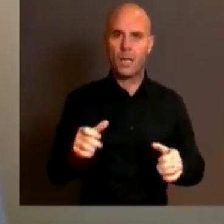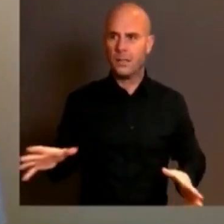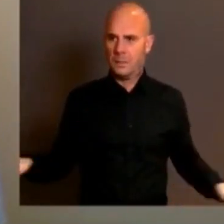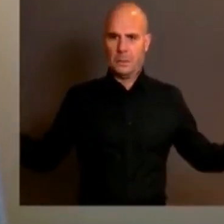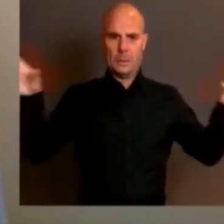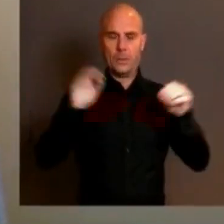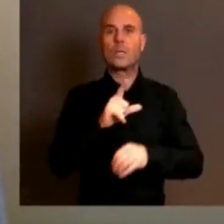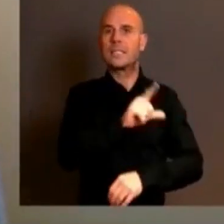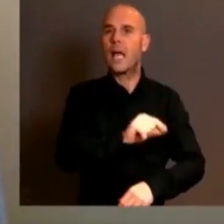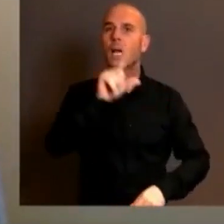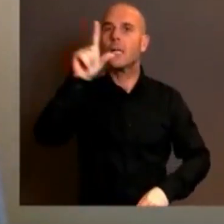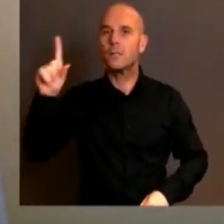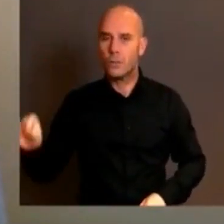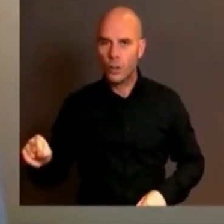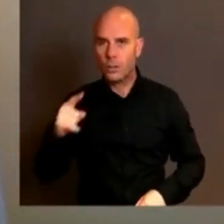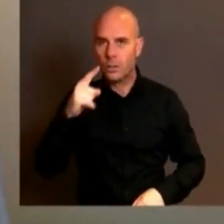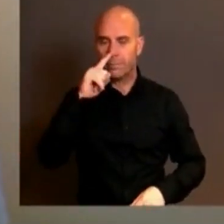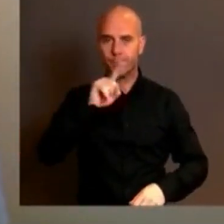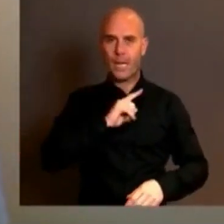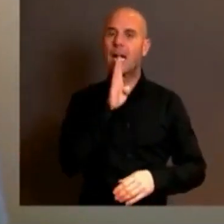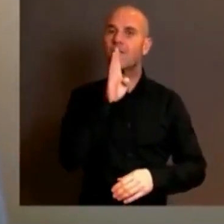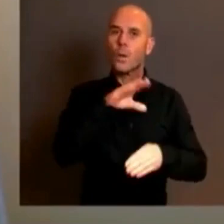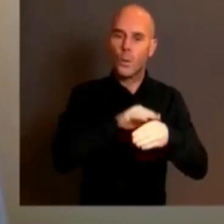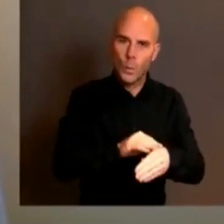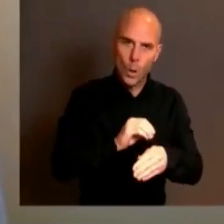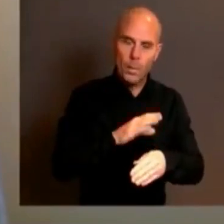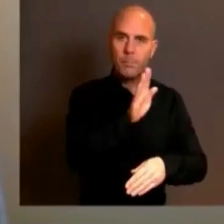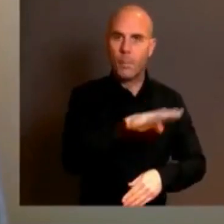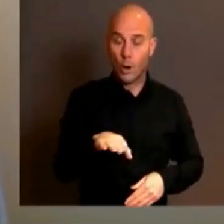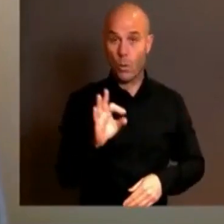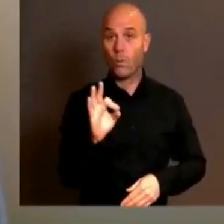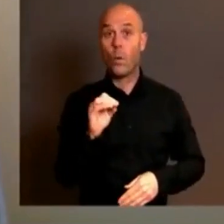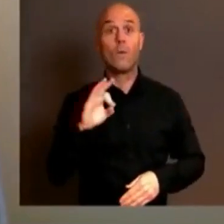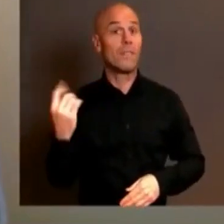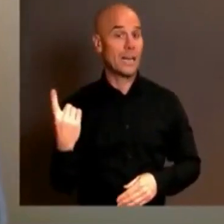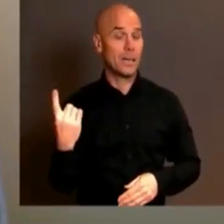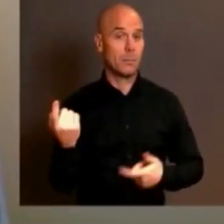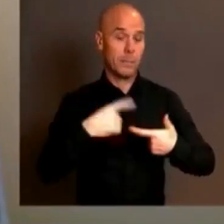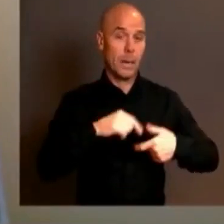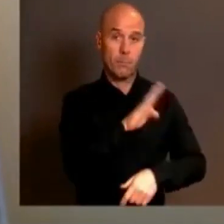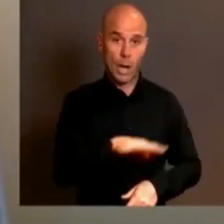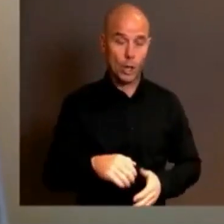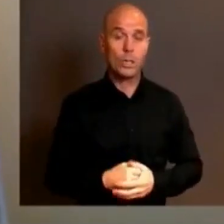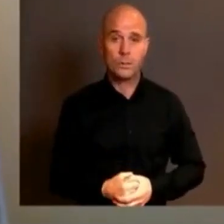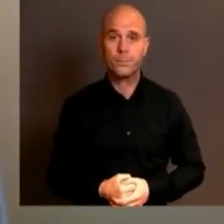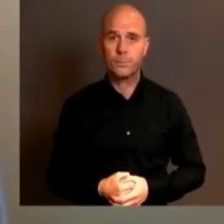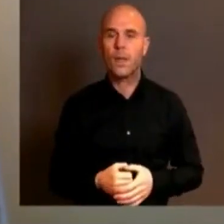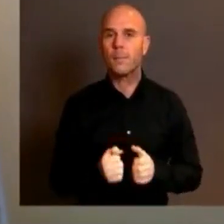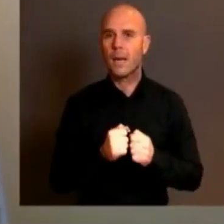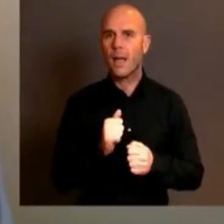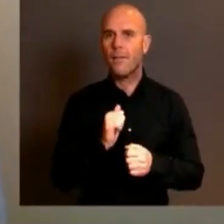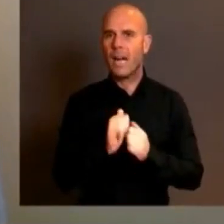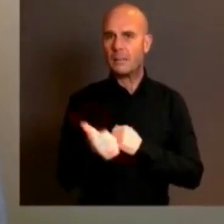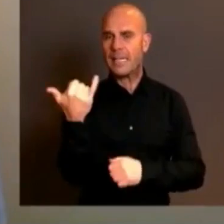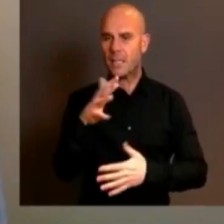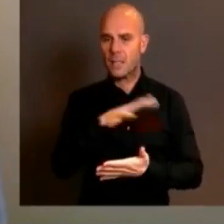helheten att man blir allvarligt sjuk. Och det finns väldigt få fall överhuvudtaget där. Sen har vi ju, framförallt i Skåne tror